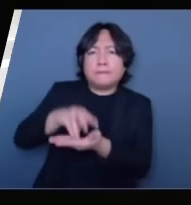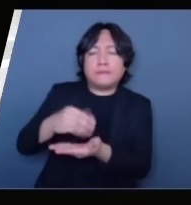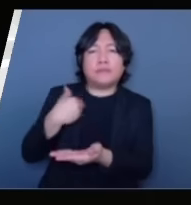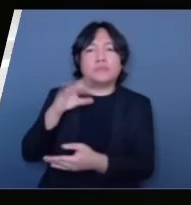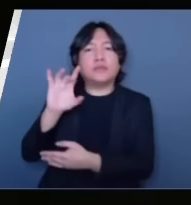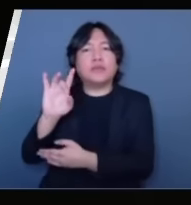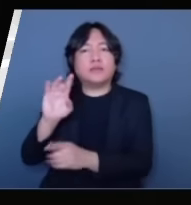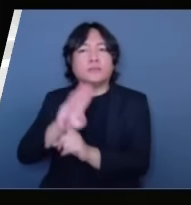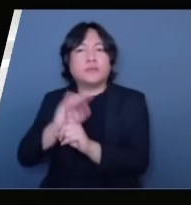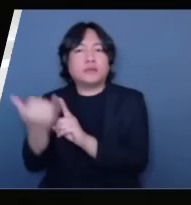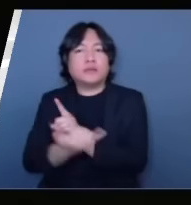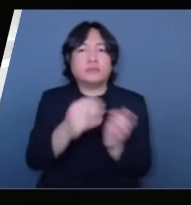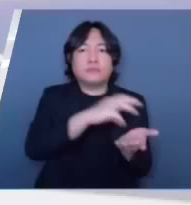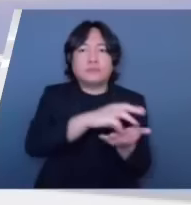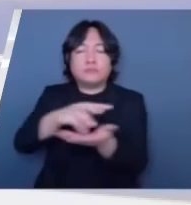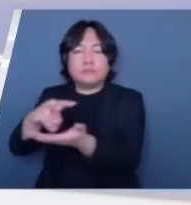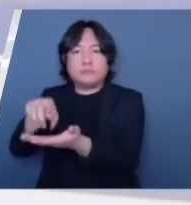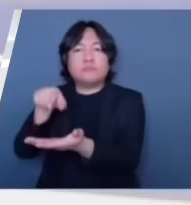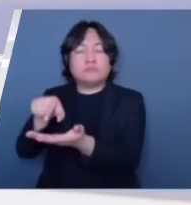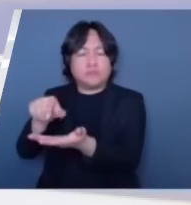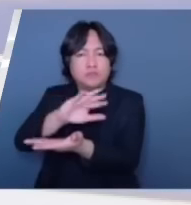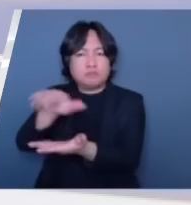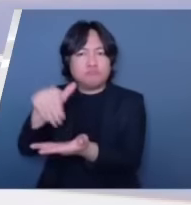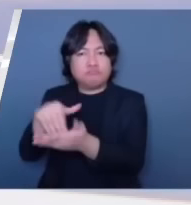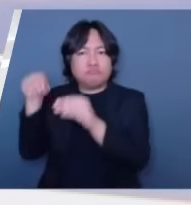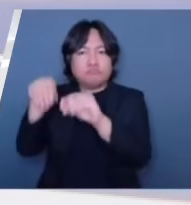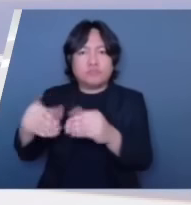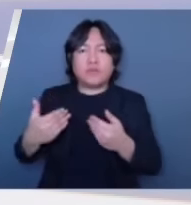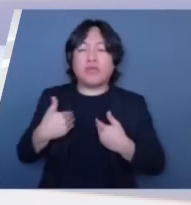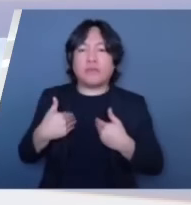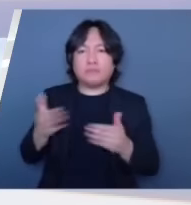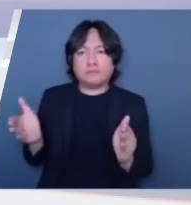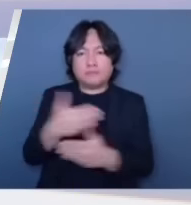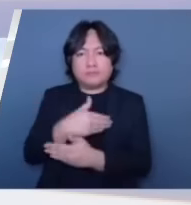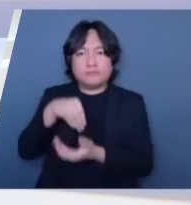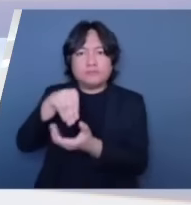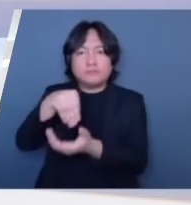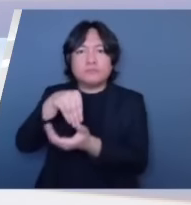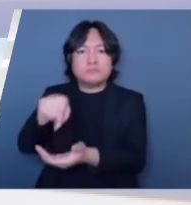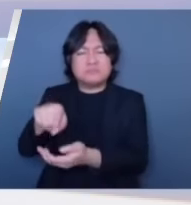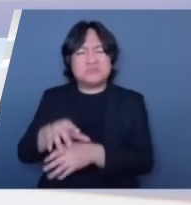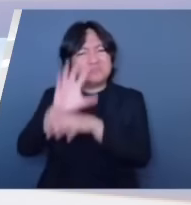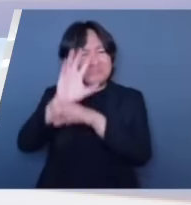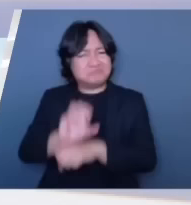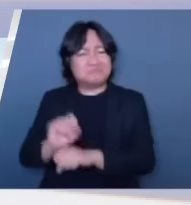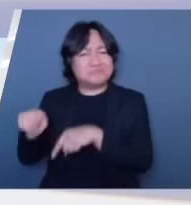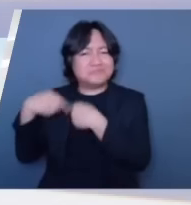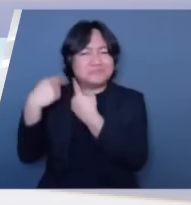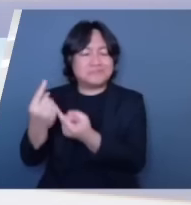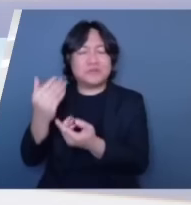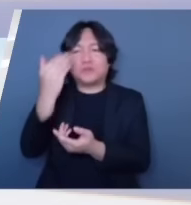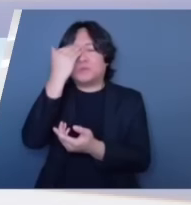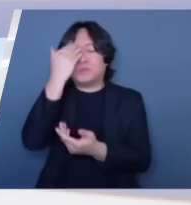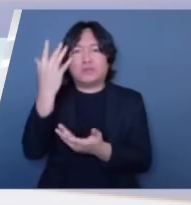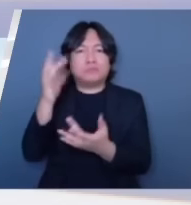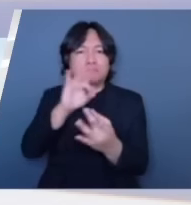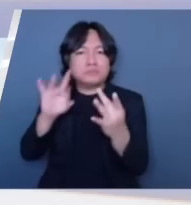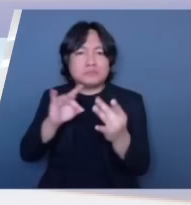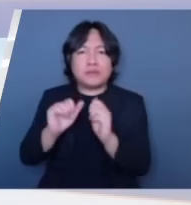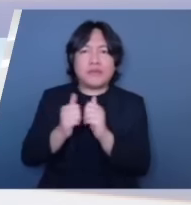na na-isolate. Pero meron na silang mga relief goods doon. At sanay na rin naman yung ilang mga residente, lalo na yung mga nandun sa mga coastal